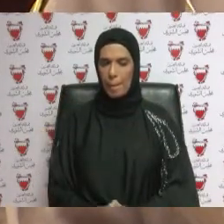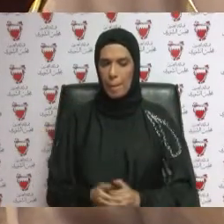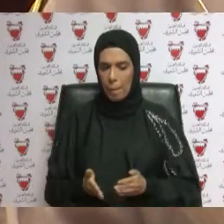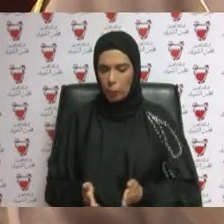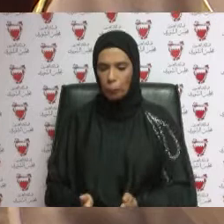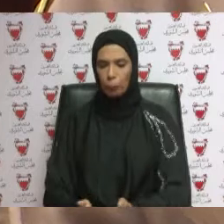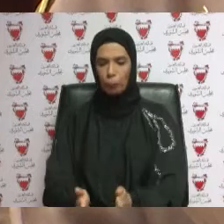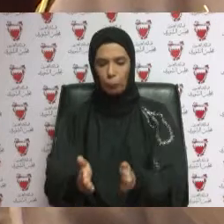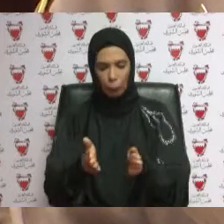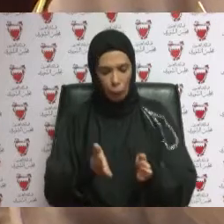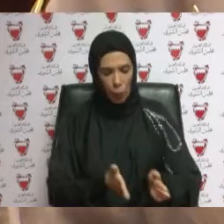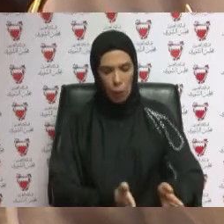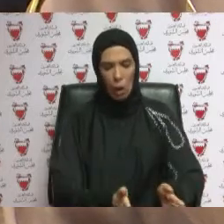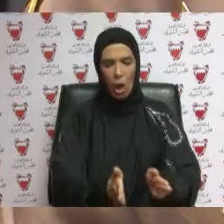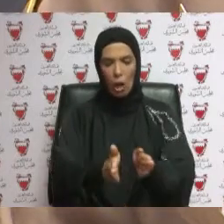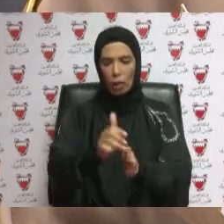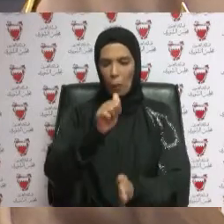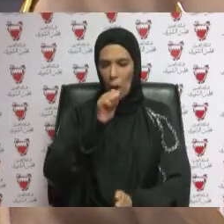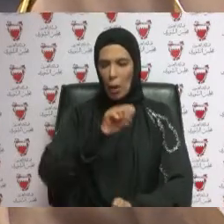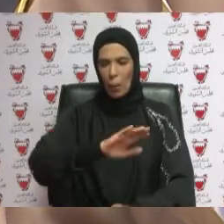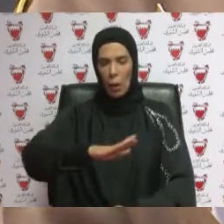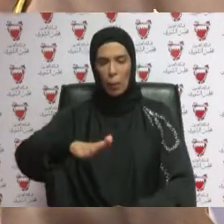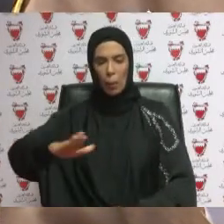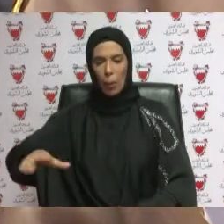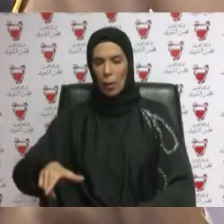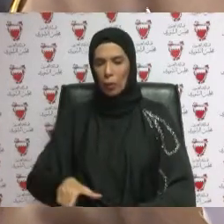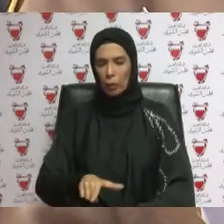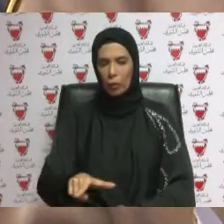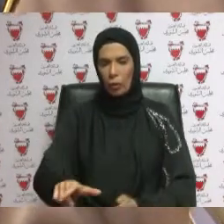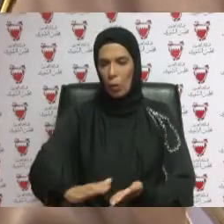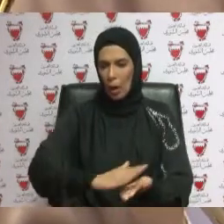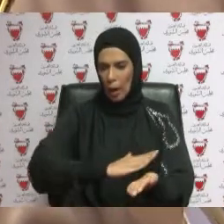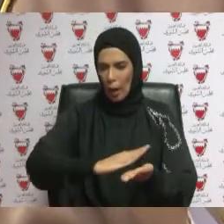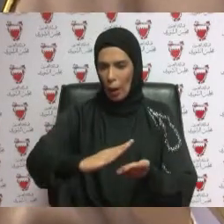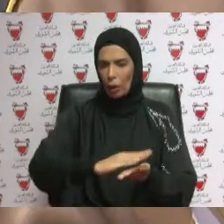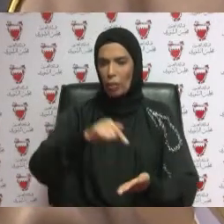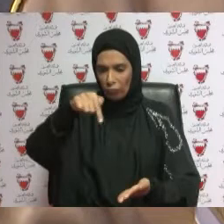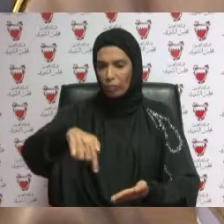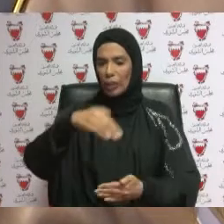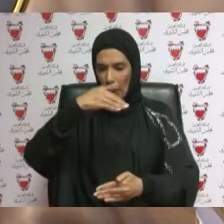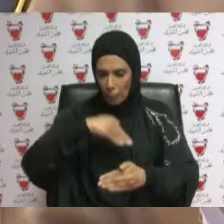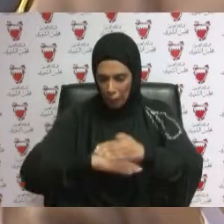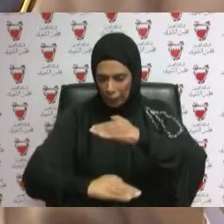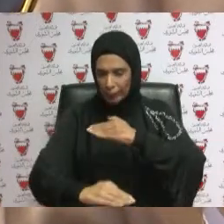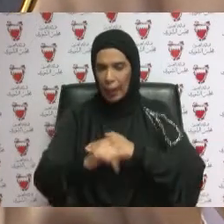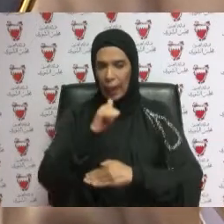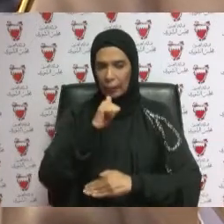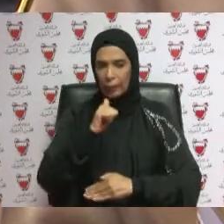الممرات المائية الا تصل الى الاراضي المغمورة بالمياه،